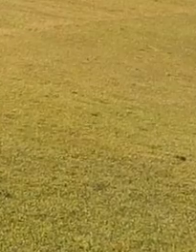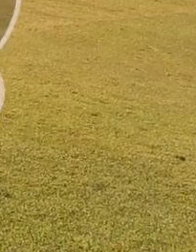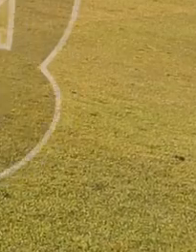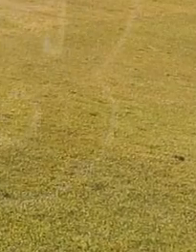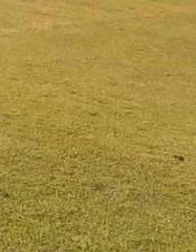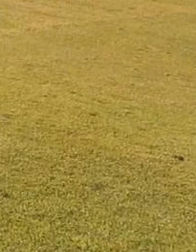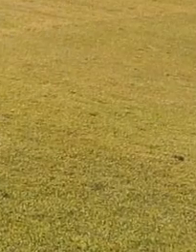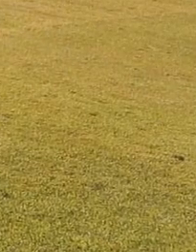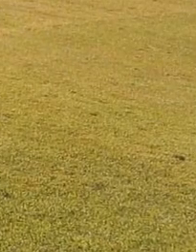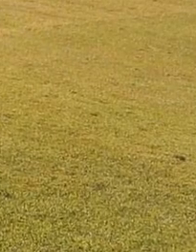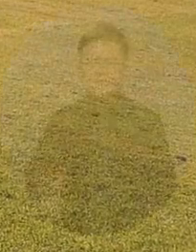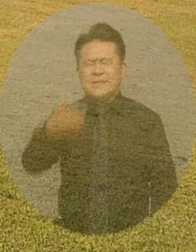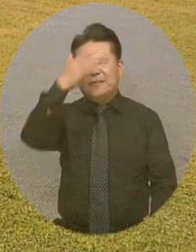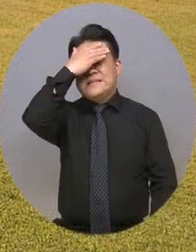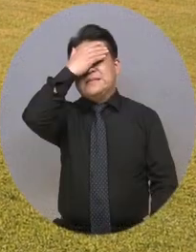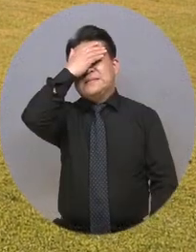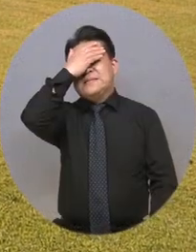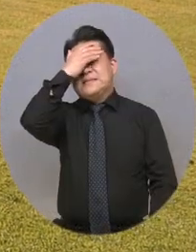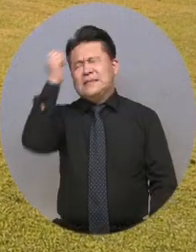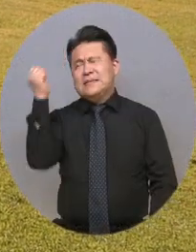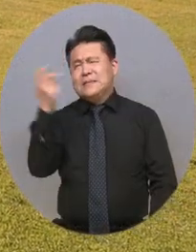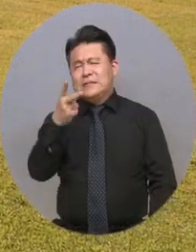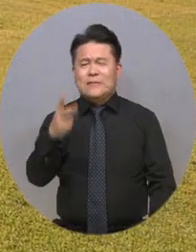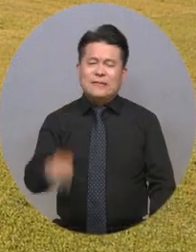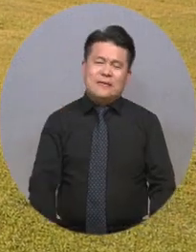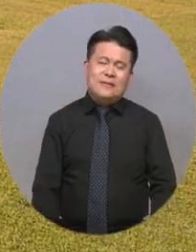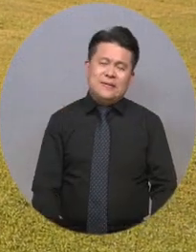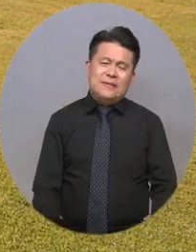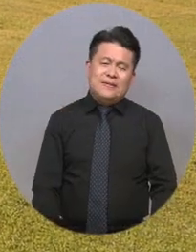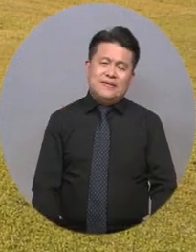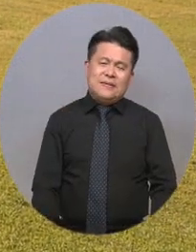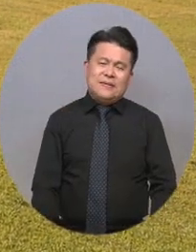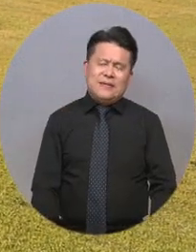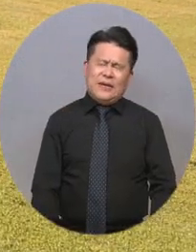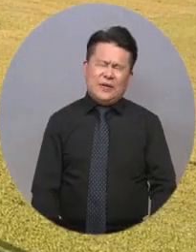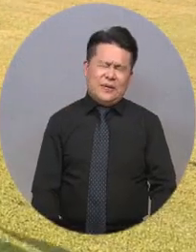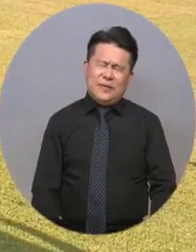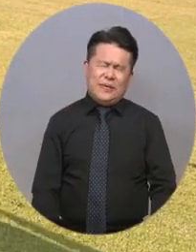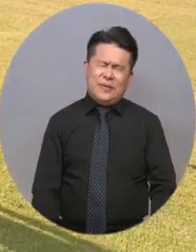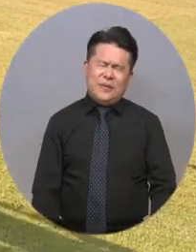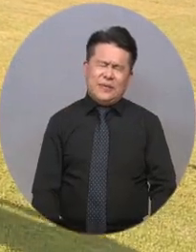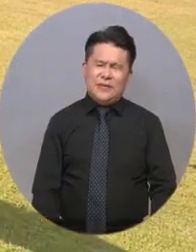어휴, 또 벙커야. 아까, 아니, 벙커를 안 한다고 벙커를 보내주는 거예요?